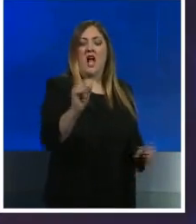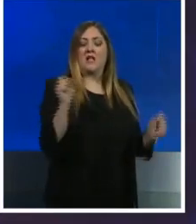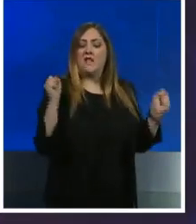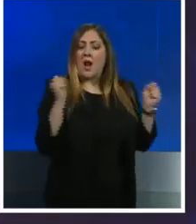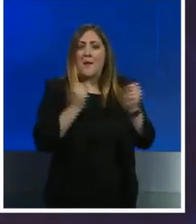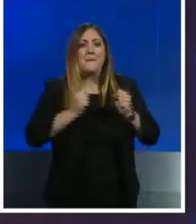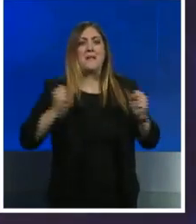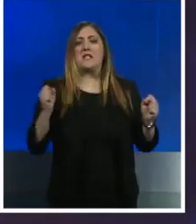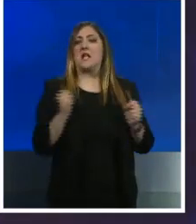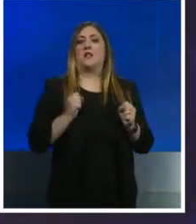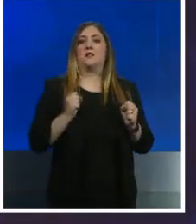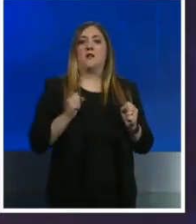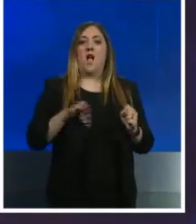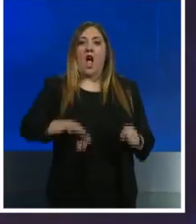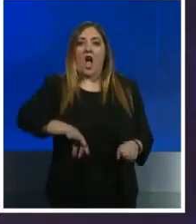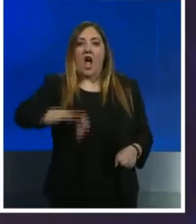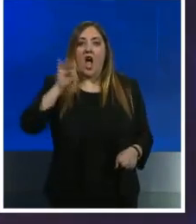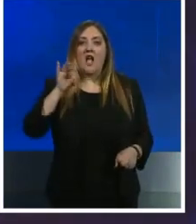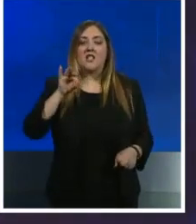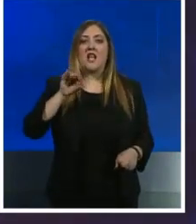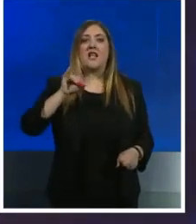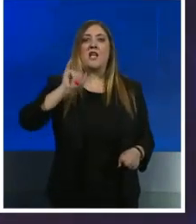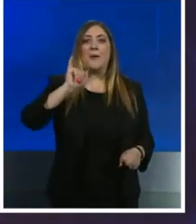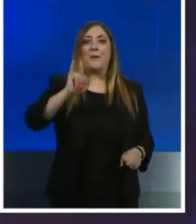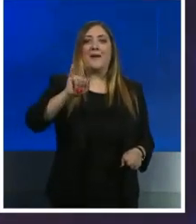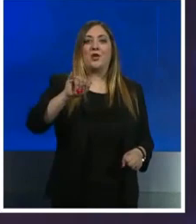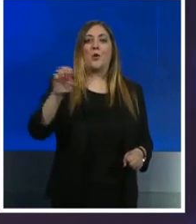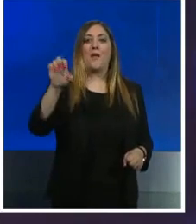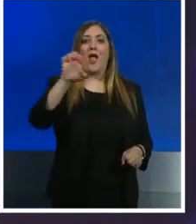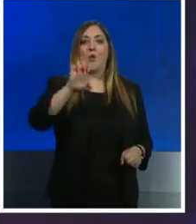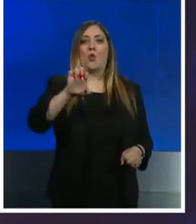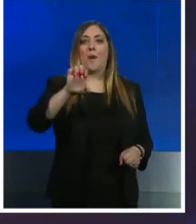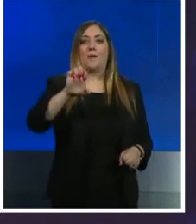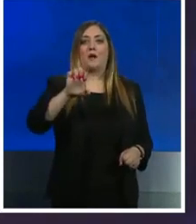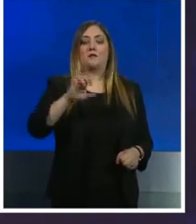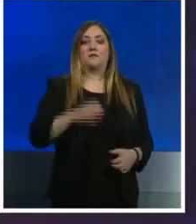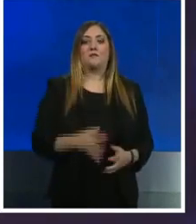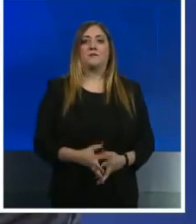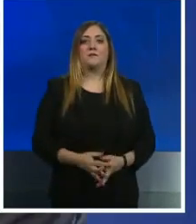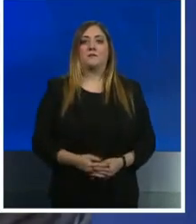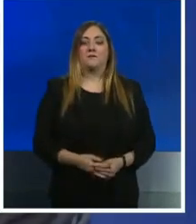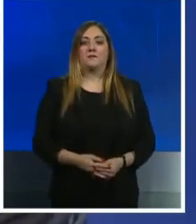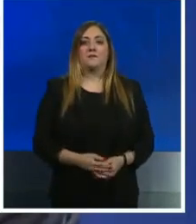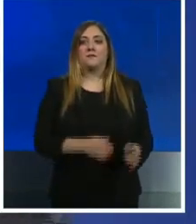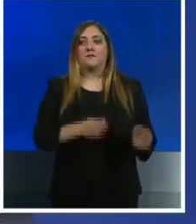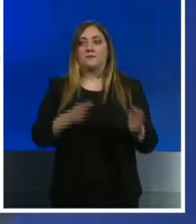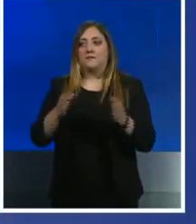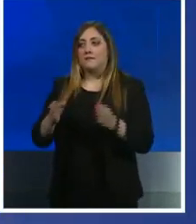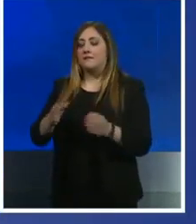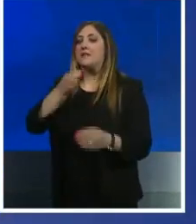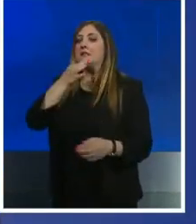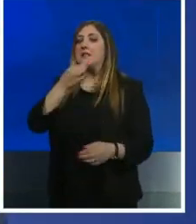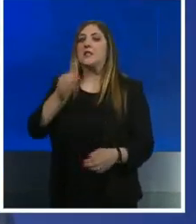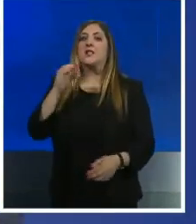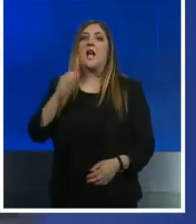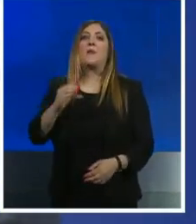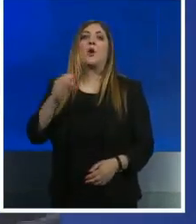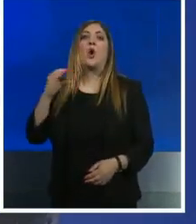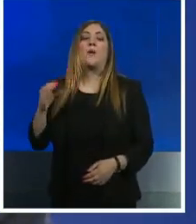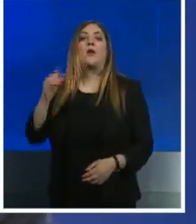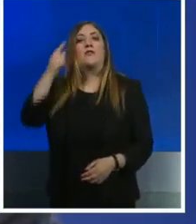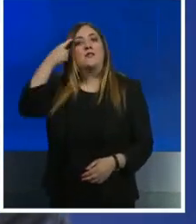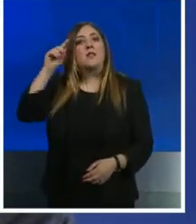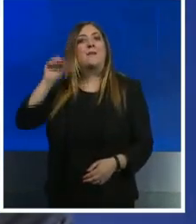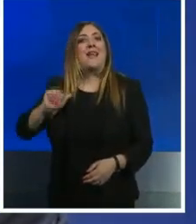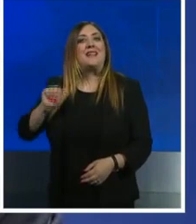Għażel Imperium Ewropa. Mistoqsija l-Karmel Kakopardo minn Alternativa Demokratika. Bħal